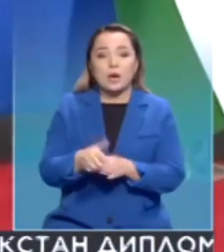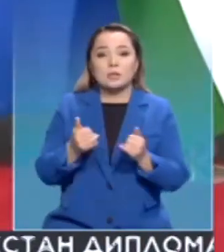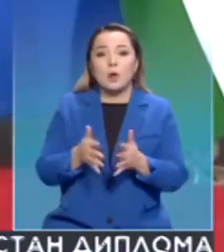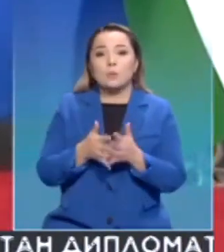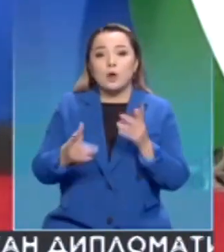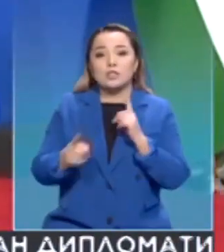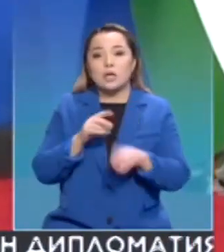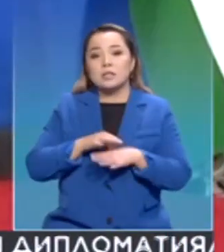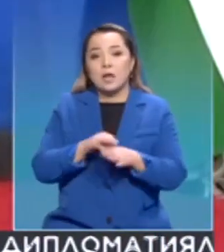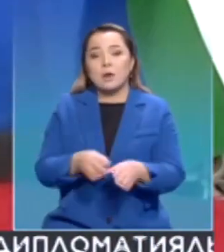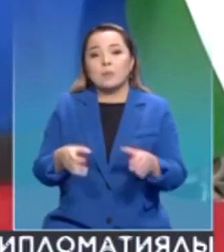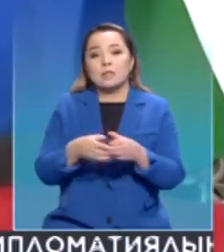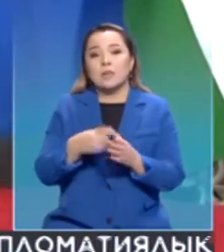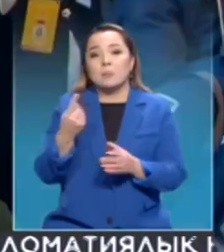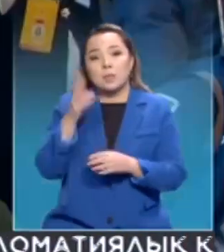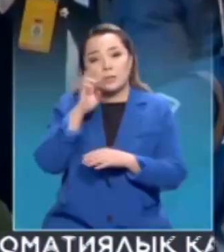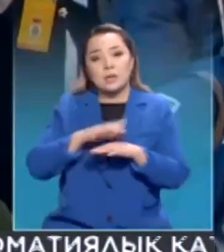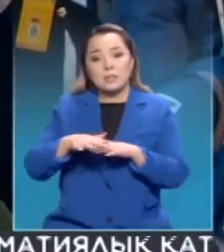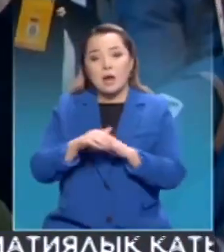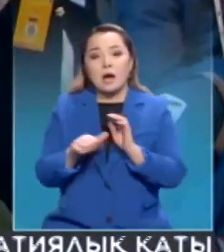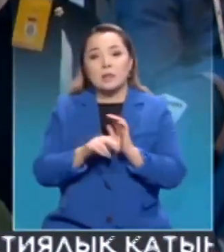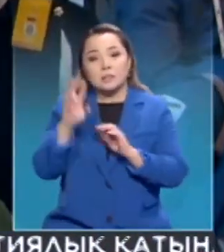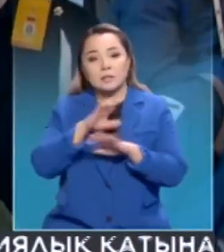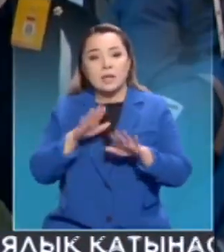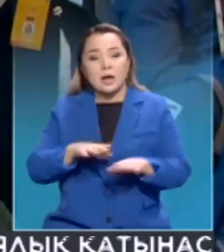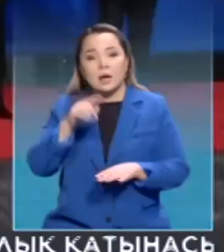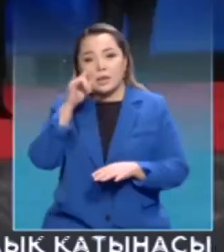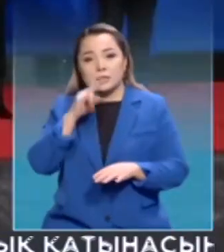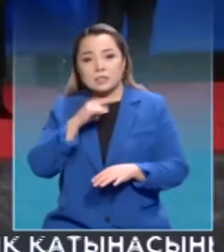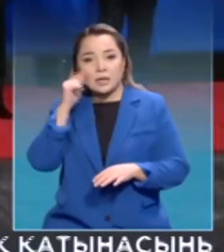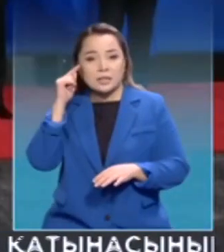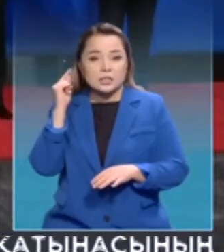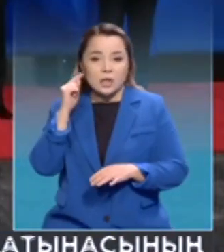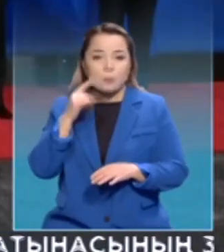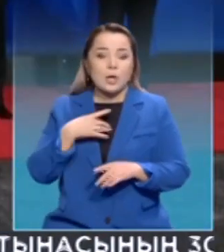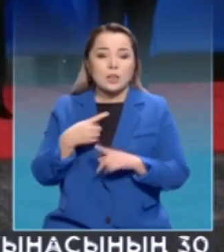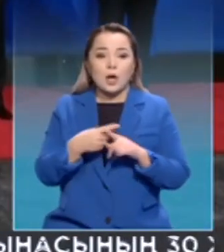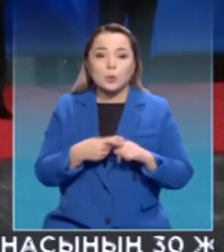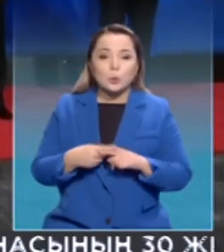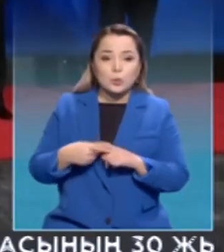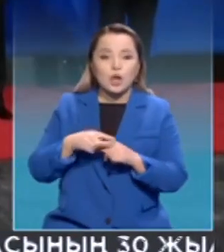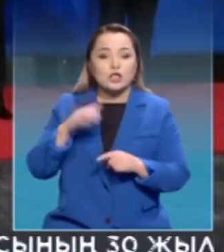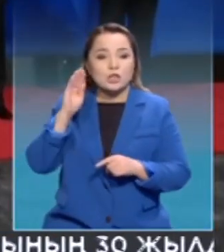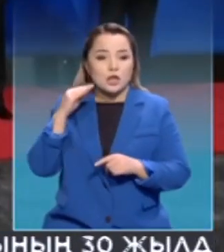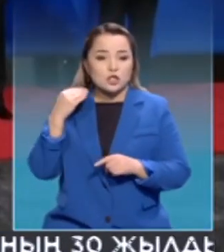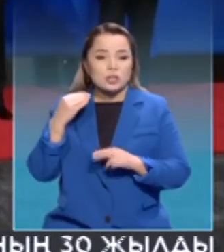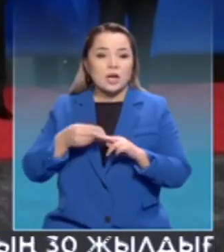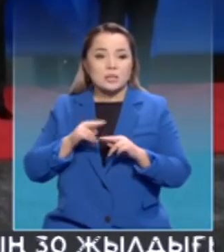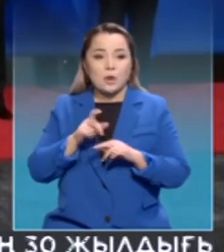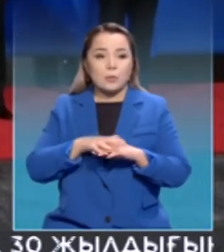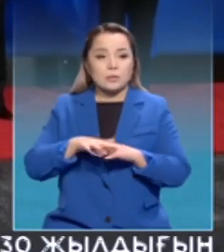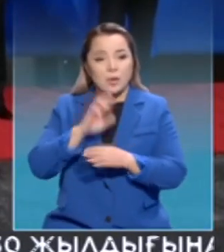жиынға бірлестікке мүше 6 ел Қазақстан, Қырғызстан, Ресей, Беларусь, Тәжікстан басшылары түгел жиналды.